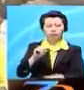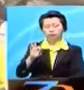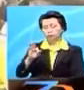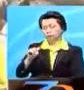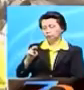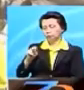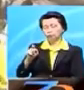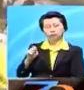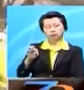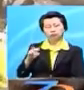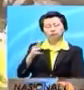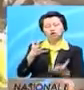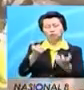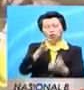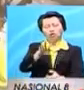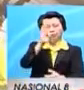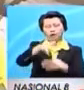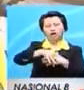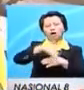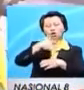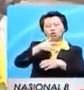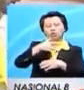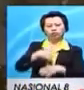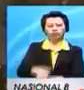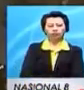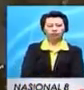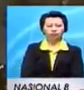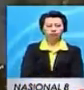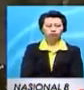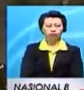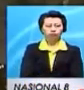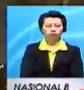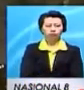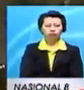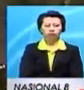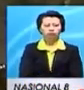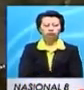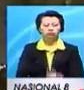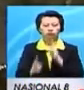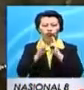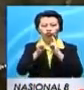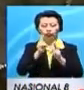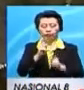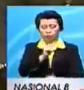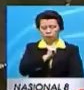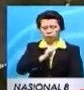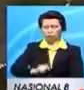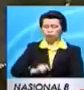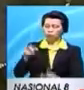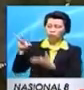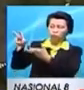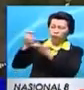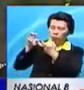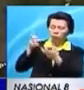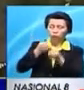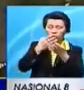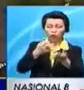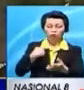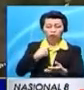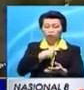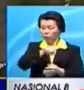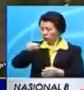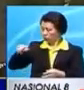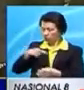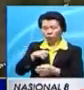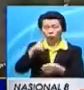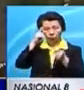Hamzah mahukan pemilihan awal diadakan. Tahu ucapan tuanku tadi, kita telah secara semi bersetuju